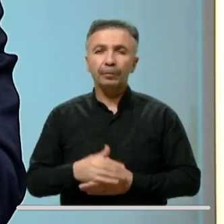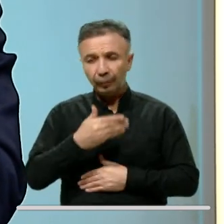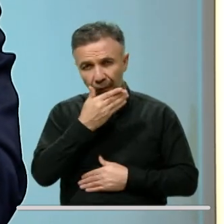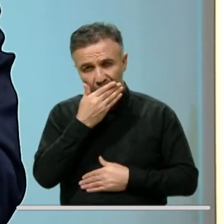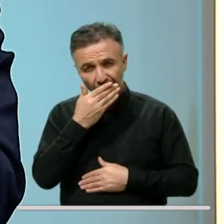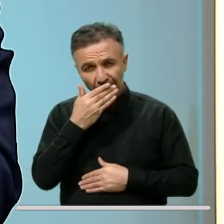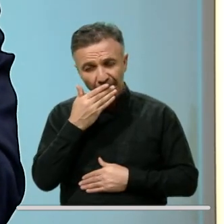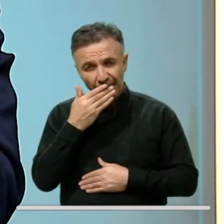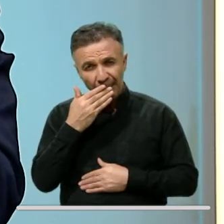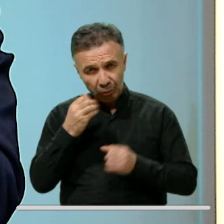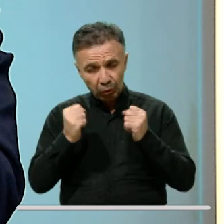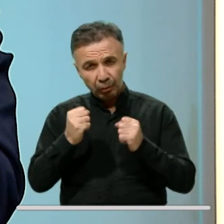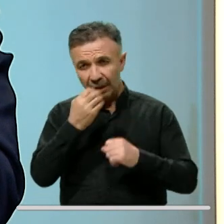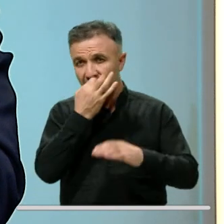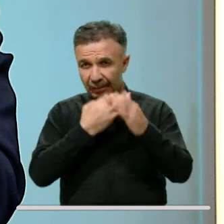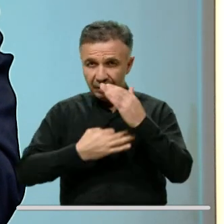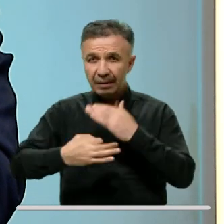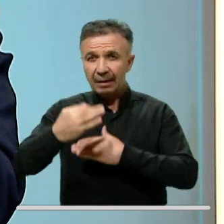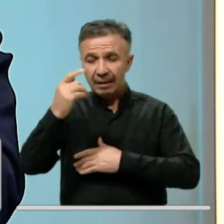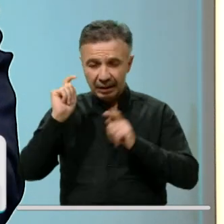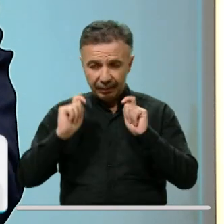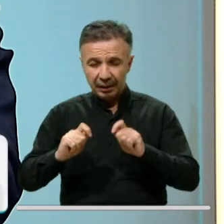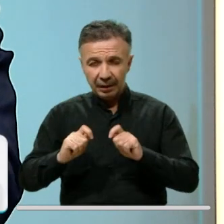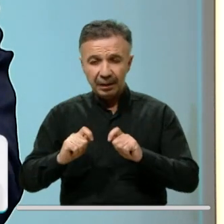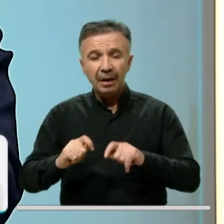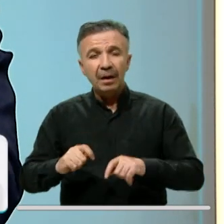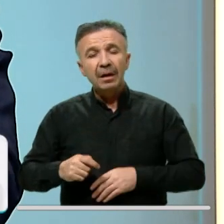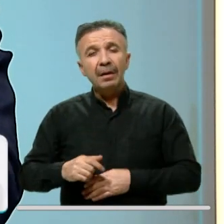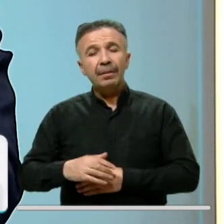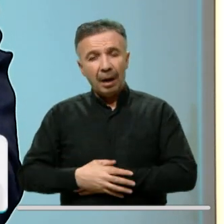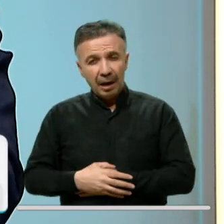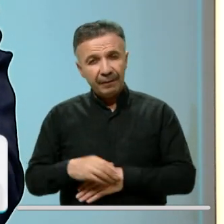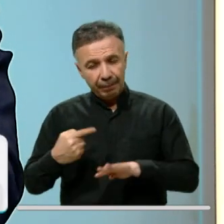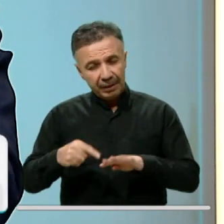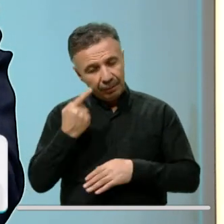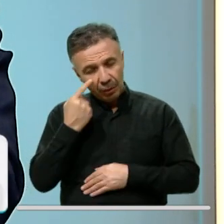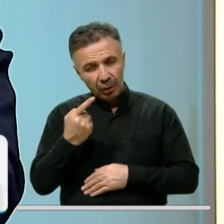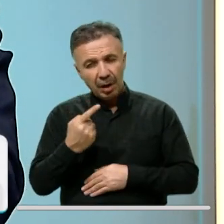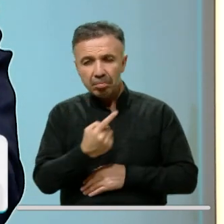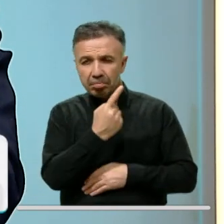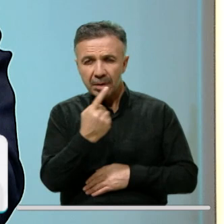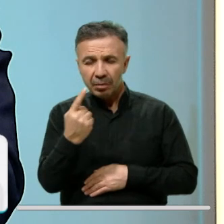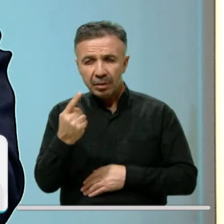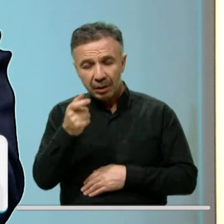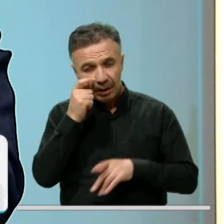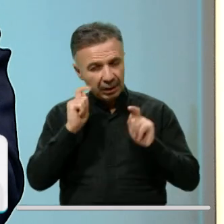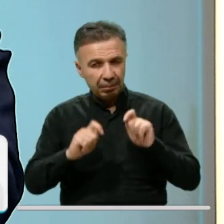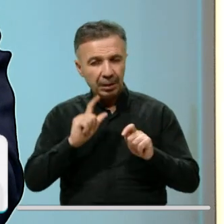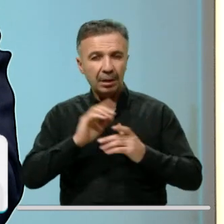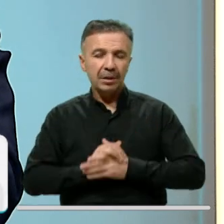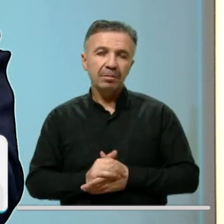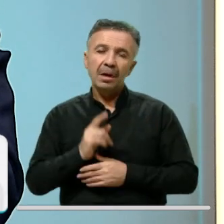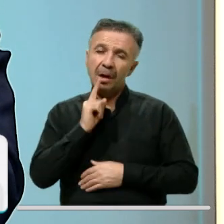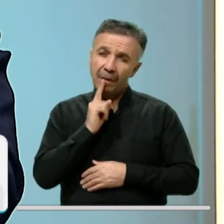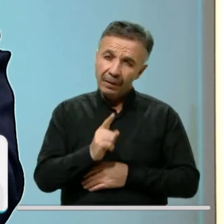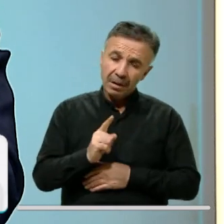Oruçlara niyet edilirken Hanefilere göre her bir oruca dikkat etmek lazım. Yani farz